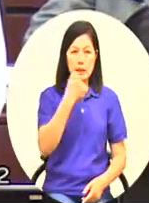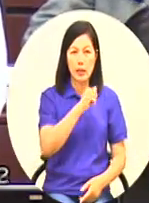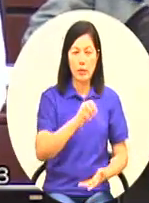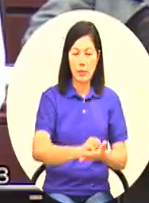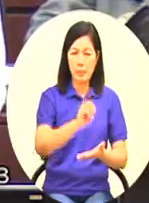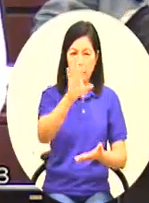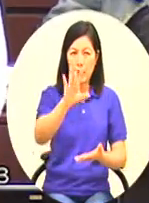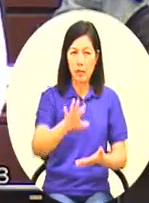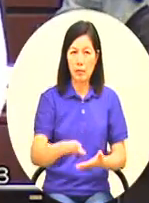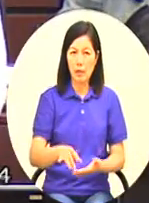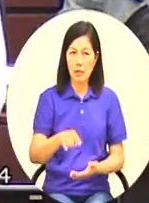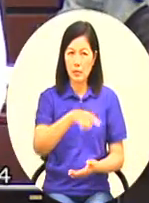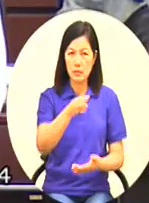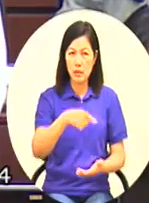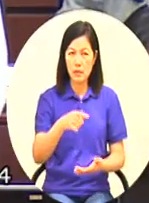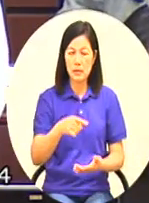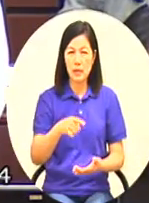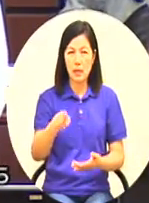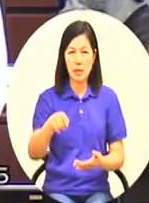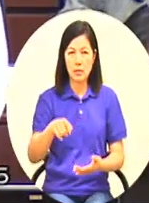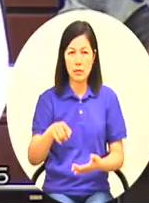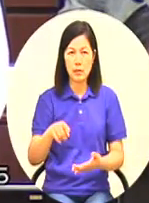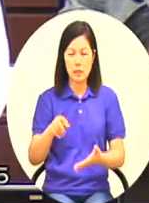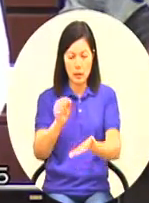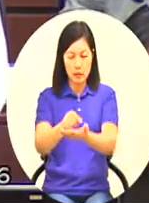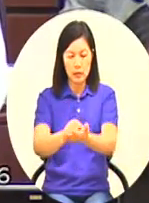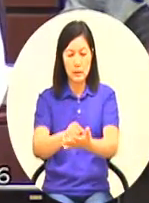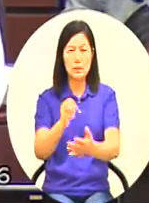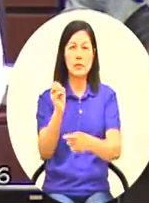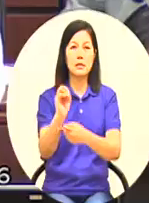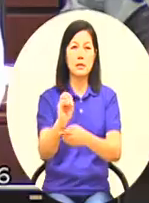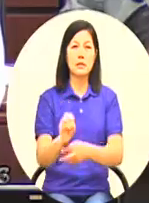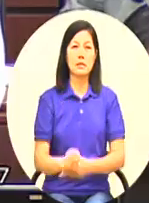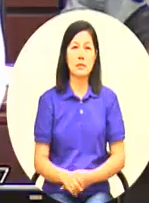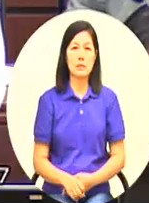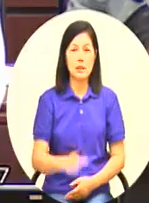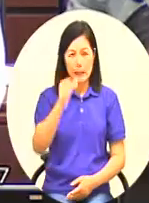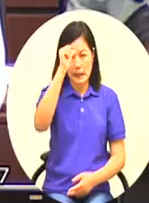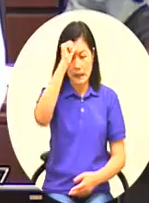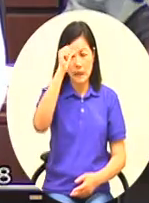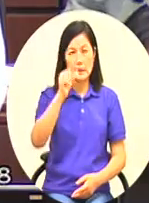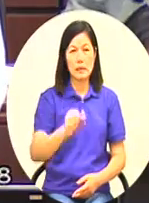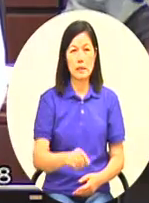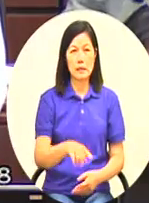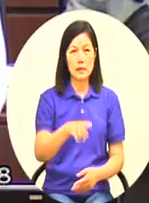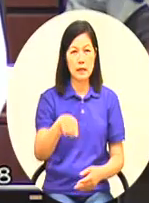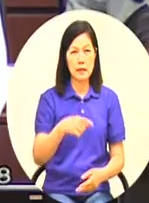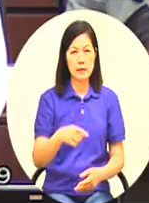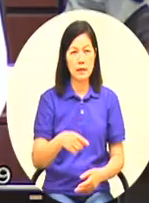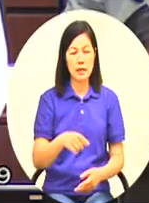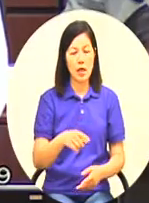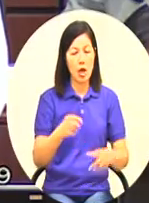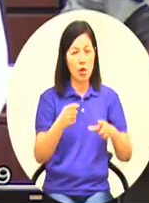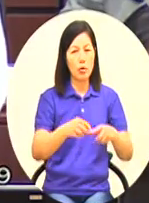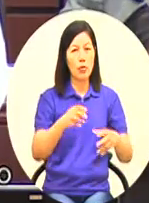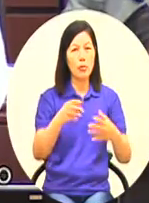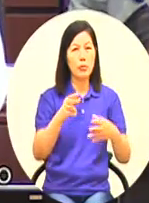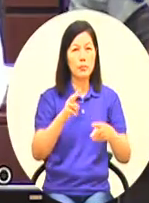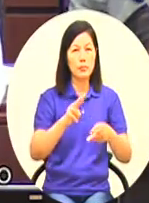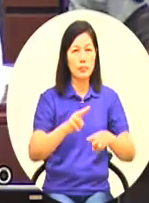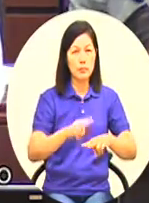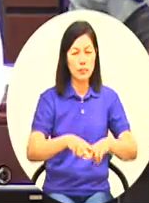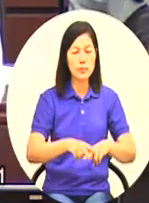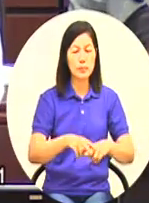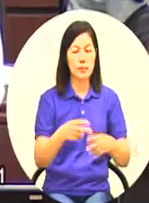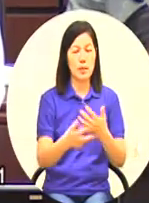所以伫啊印尼啊挂零，吼，但是实际上。咱对印尼的一寡医学甲公共卫生的了解，啊，甲目